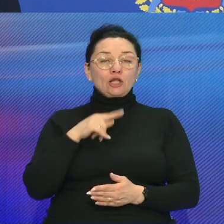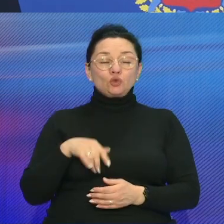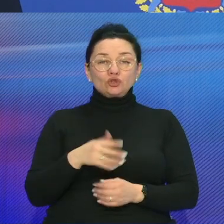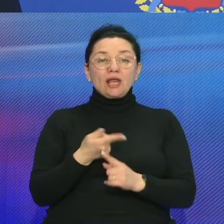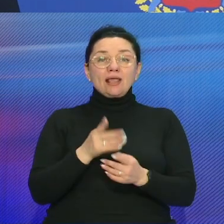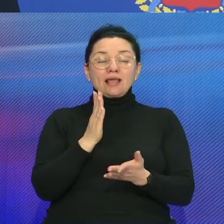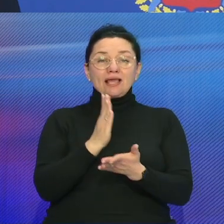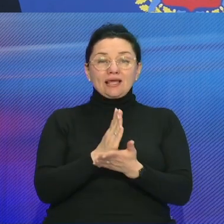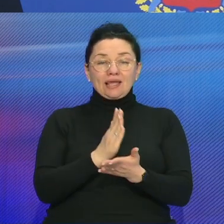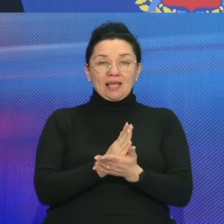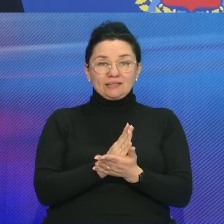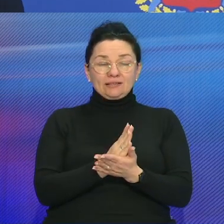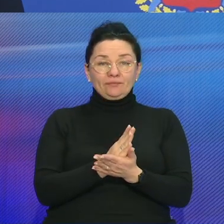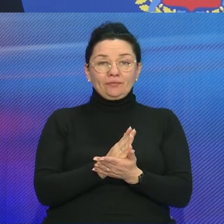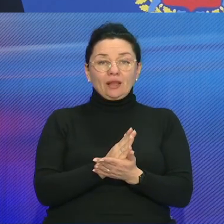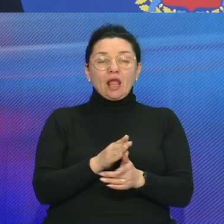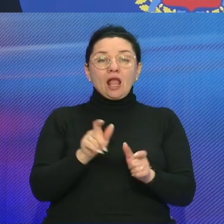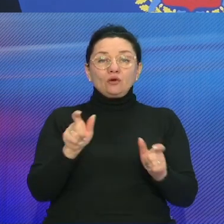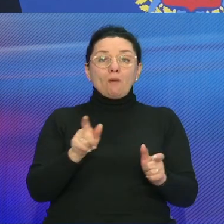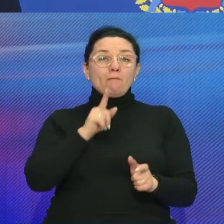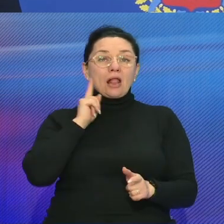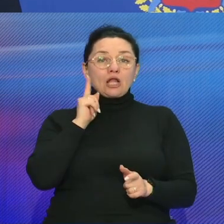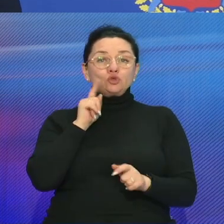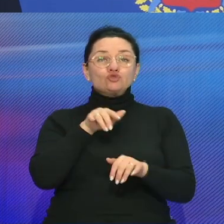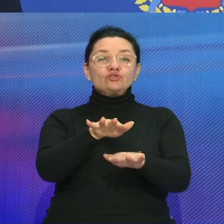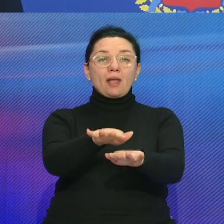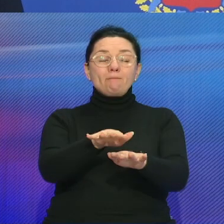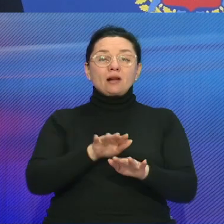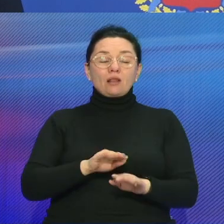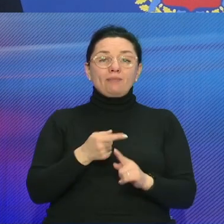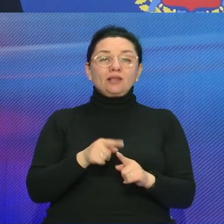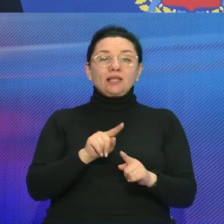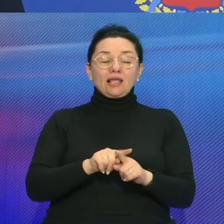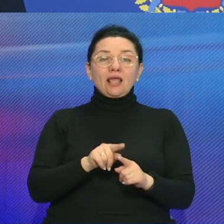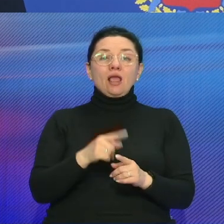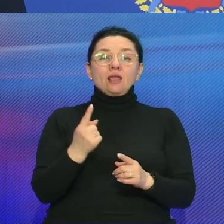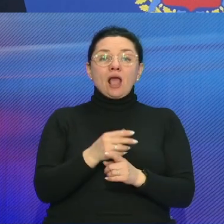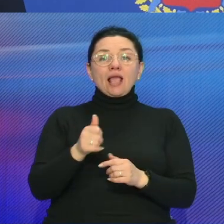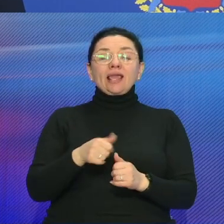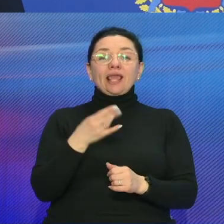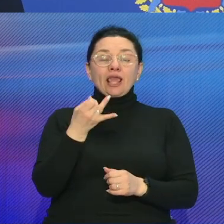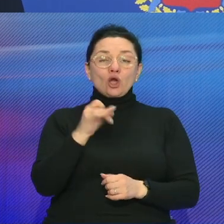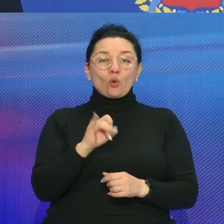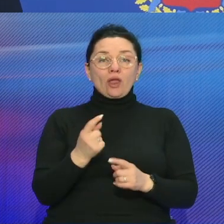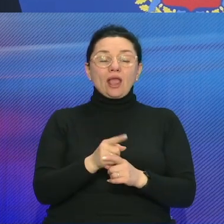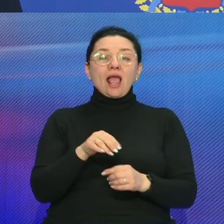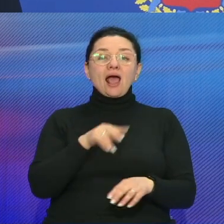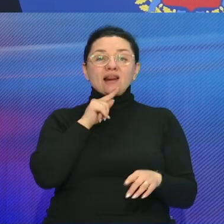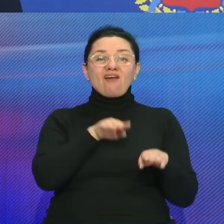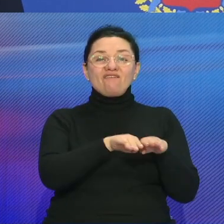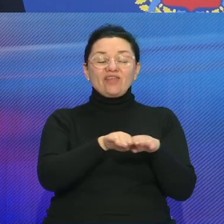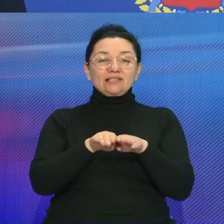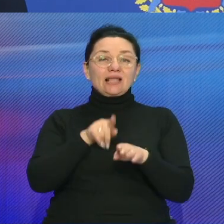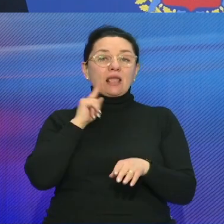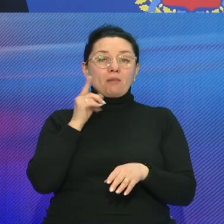представитель молодежного парламента, один герой нашего проекта «Ровесники молодой Беларуси».